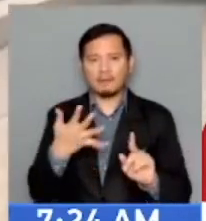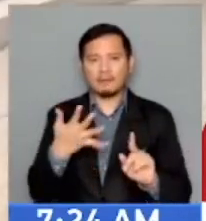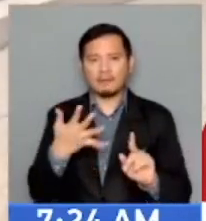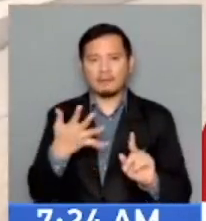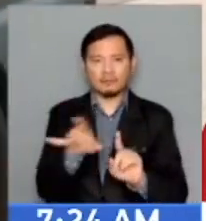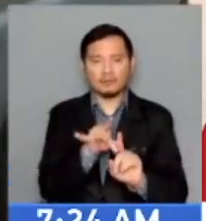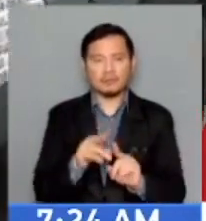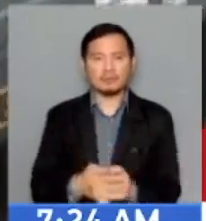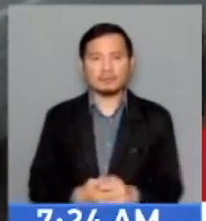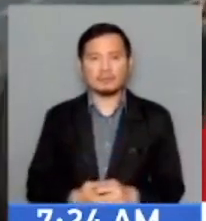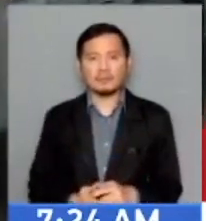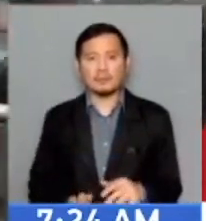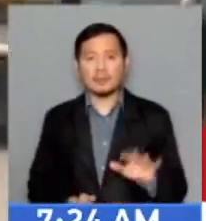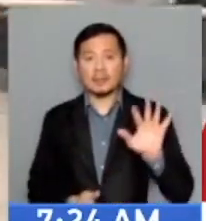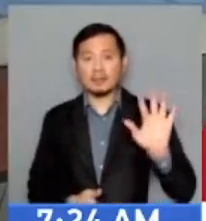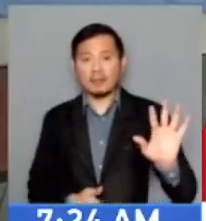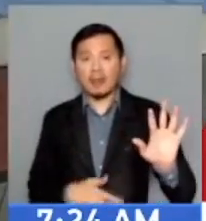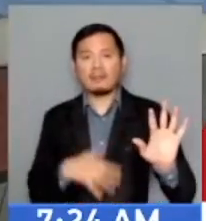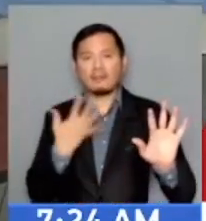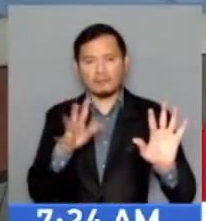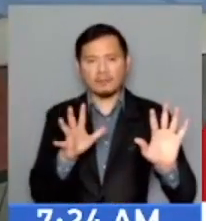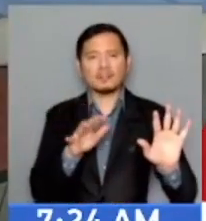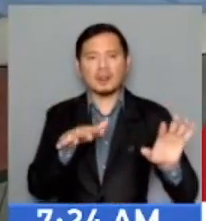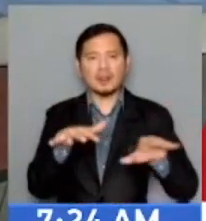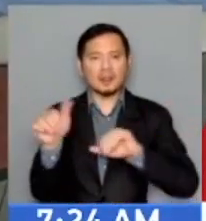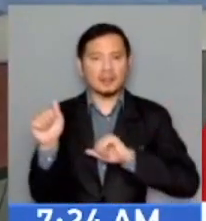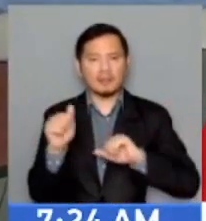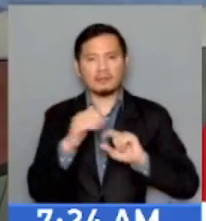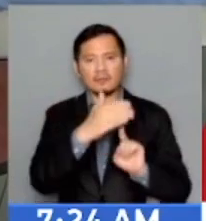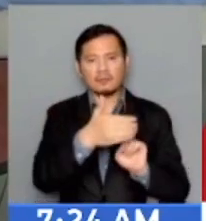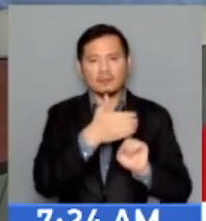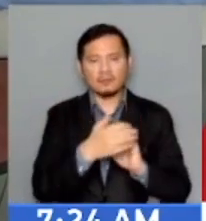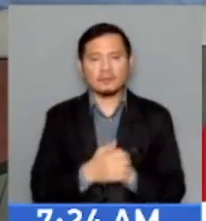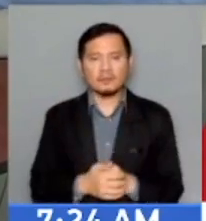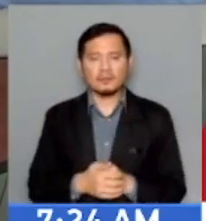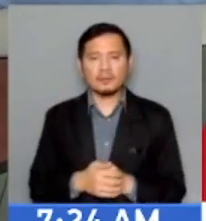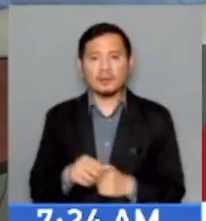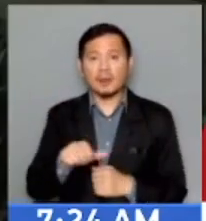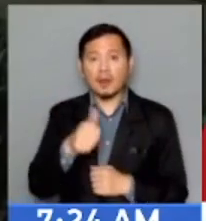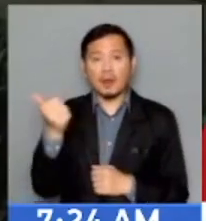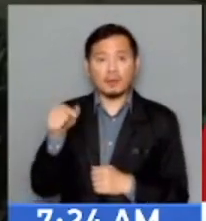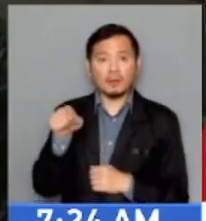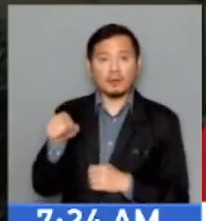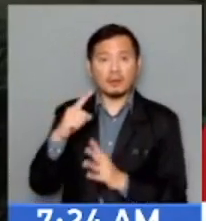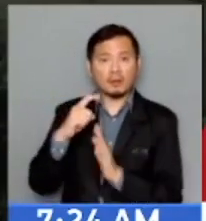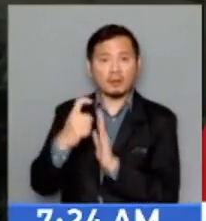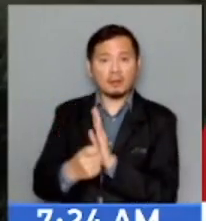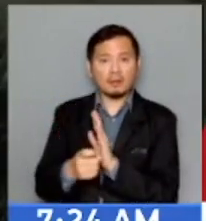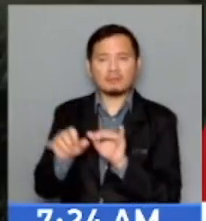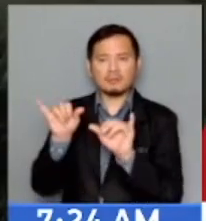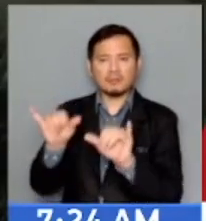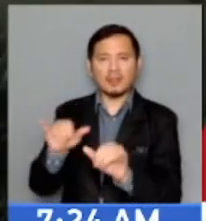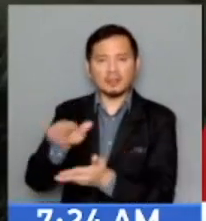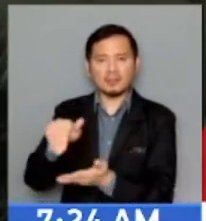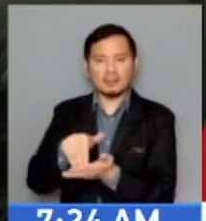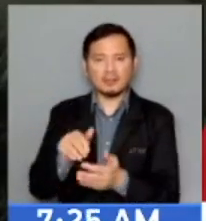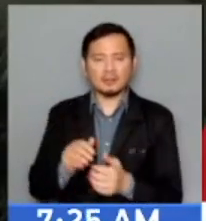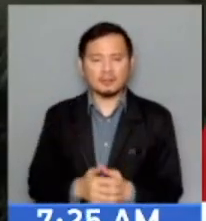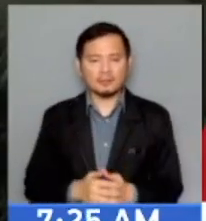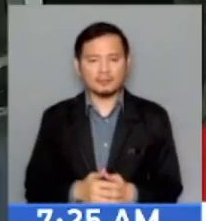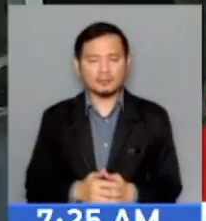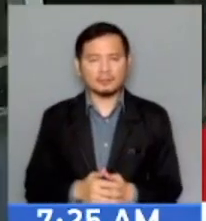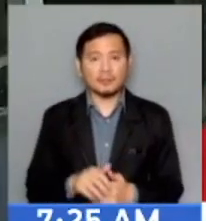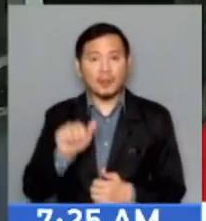na-discharge na mula sa isolation facility. Nasa quarantine facility ang kanilang close contacts. 13 samples naman ang ipinadala sa